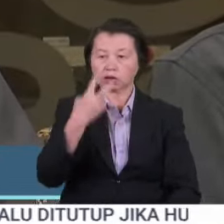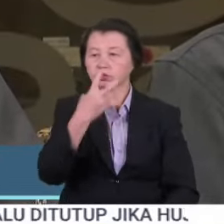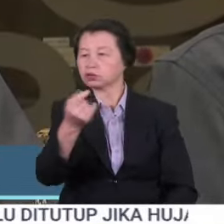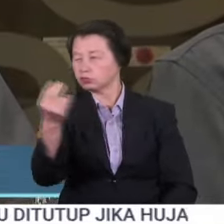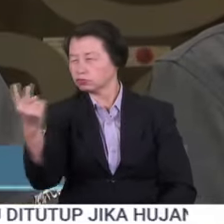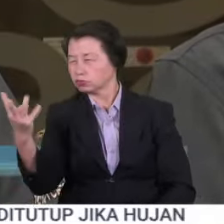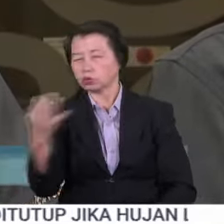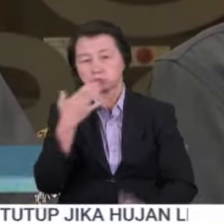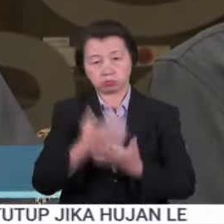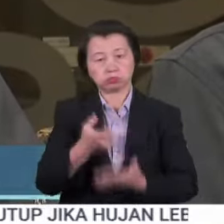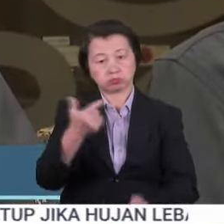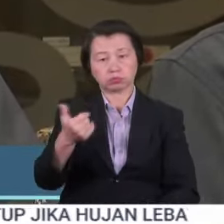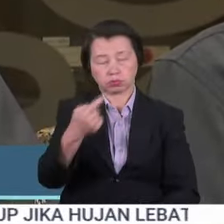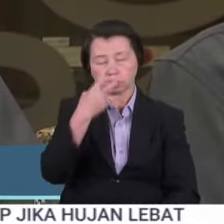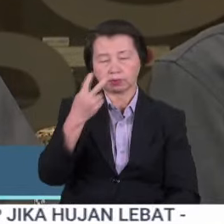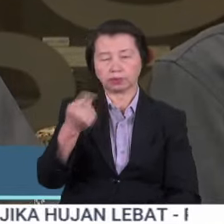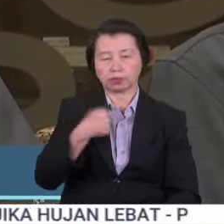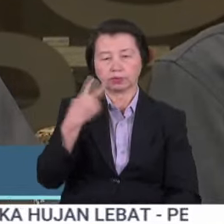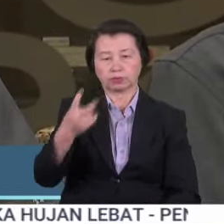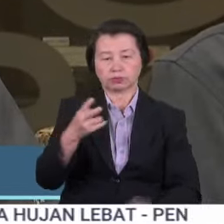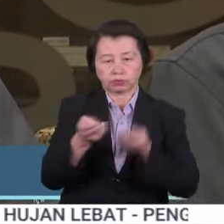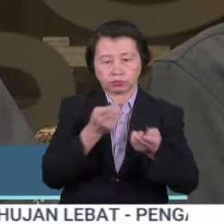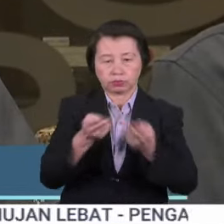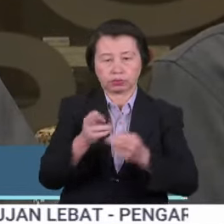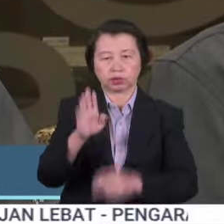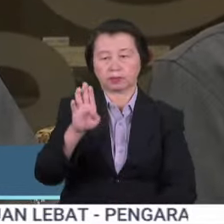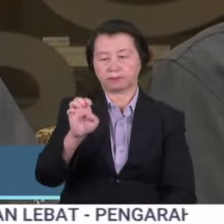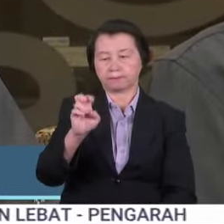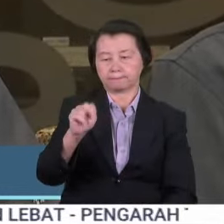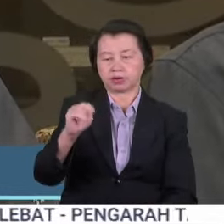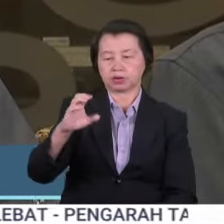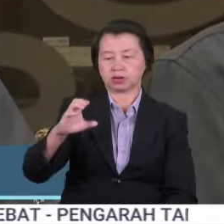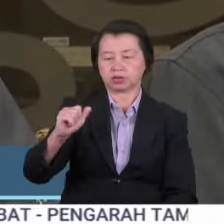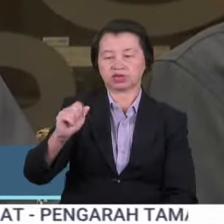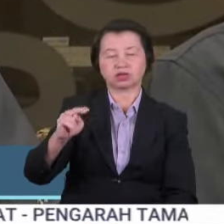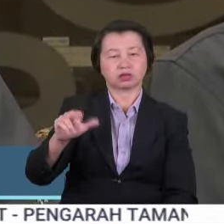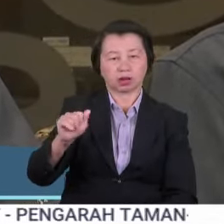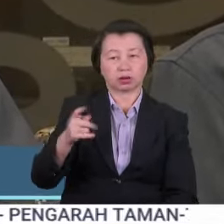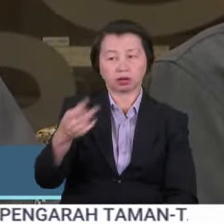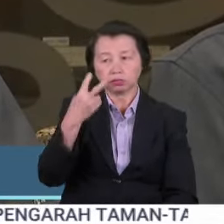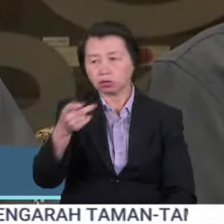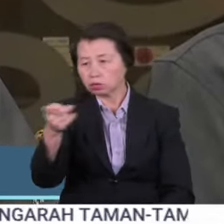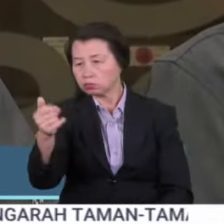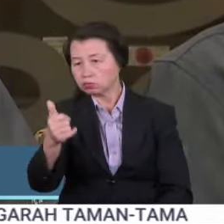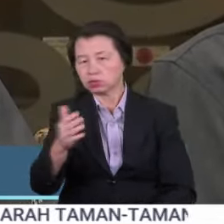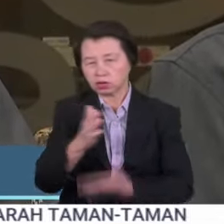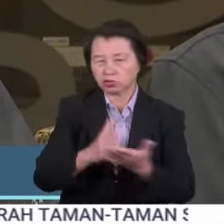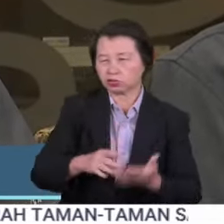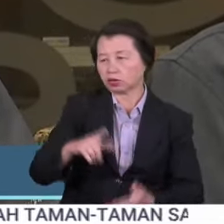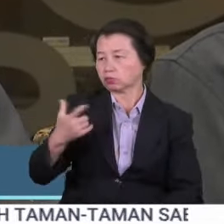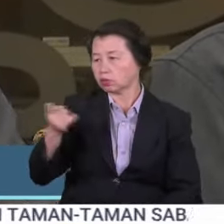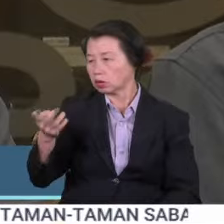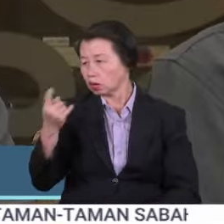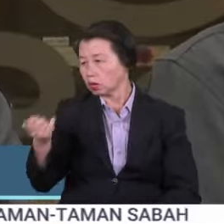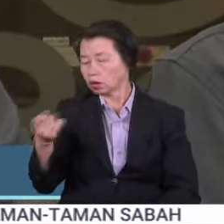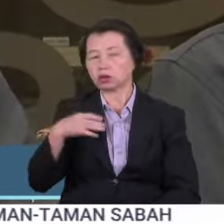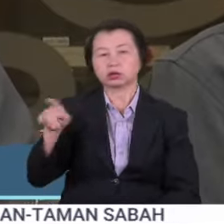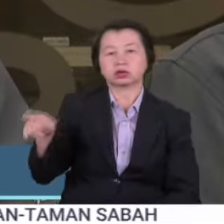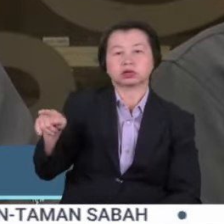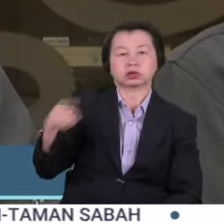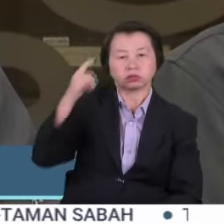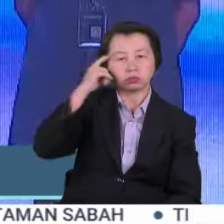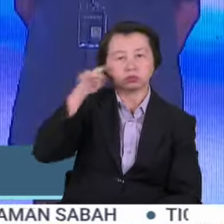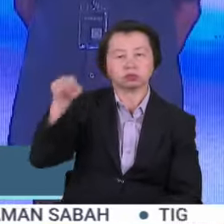one for pengurusan bencana lah, and also a few good ones in their